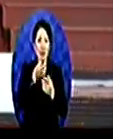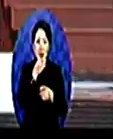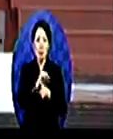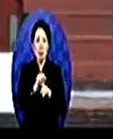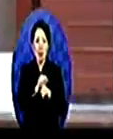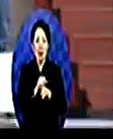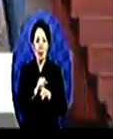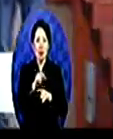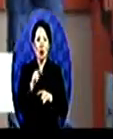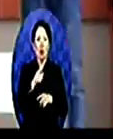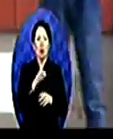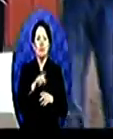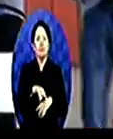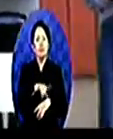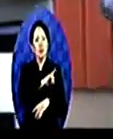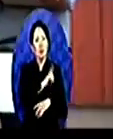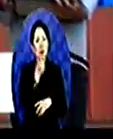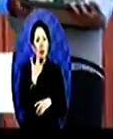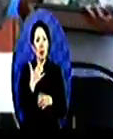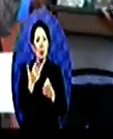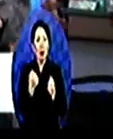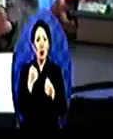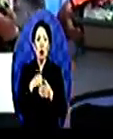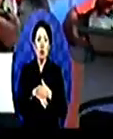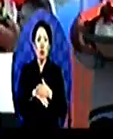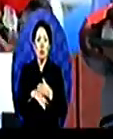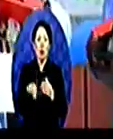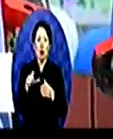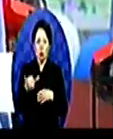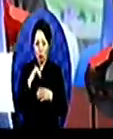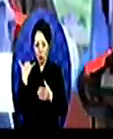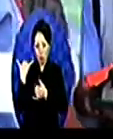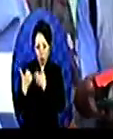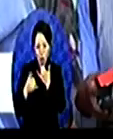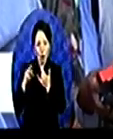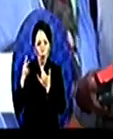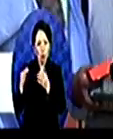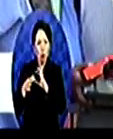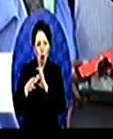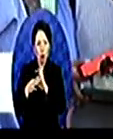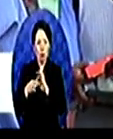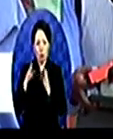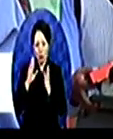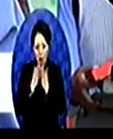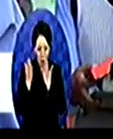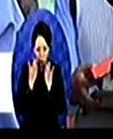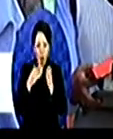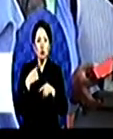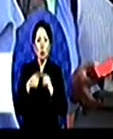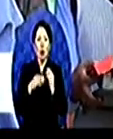байранд орсон хүүхдүүд Их Орныхоо түүх соёл, уламжлалтай холбоотой номнуудыг нэг бүрчлэн судалсан тухайгаа ярьж